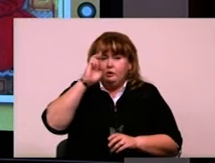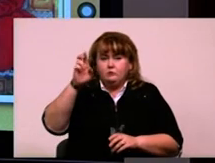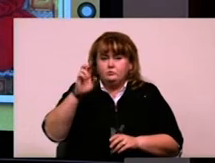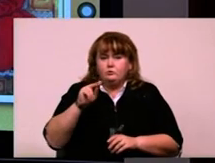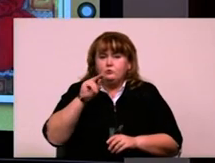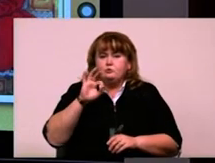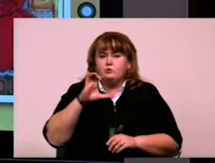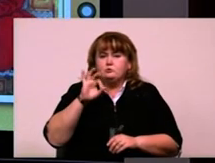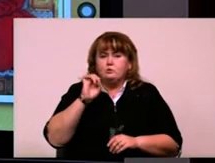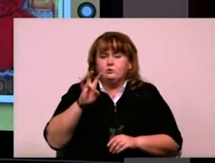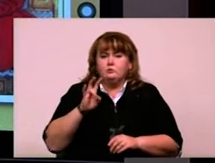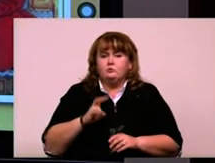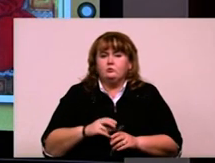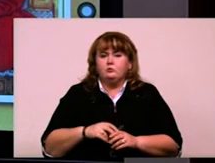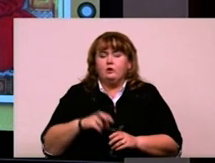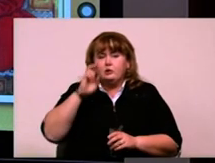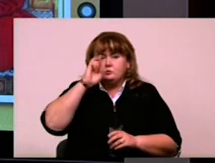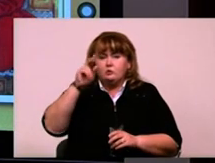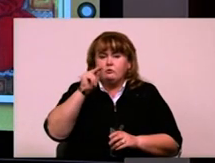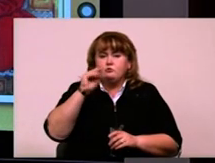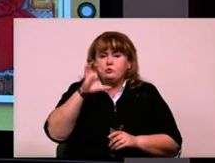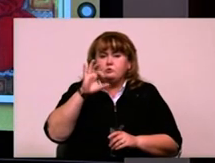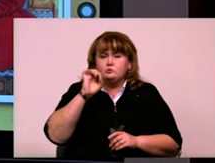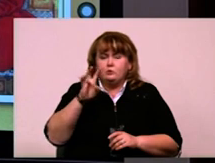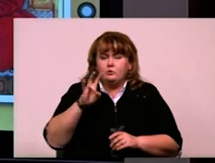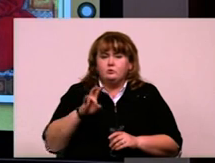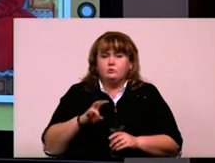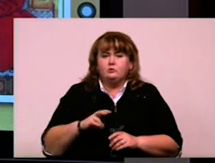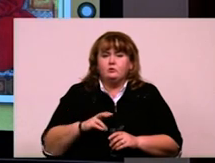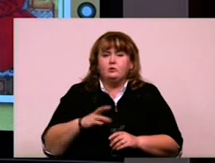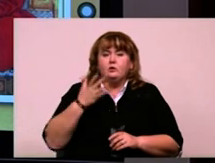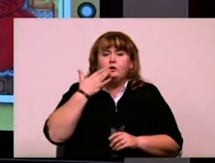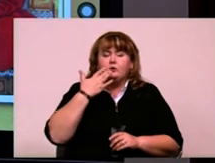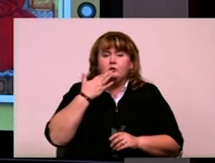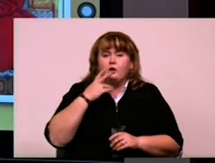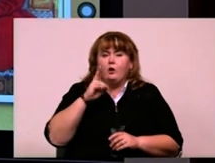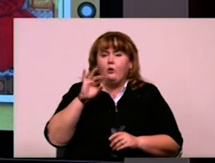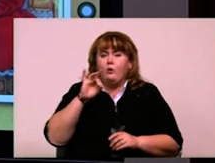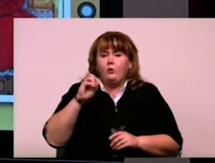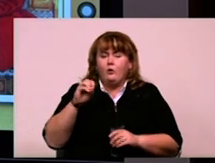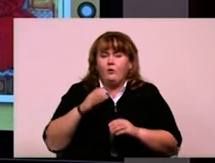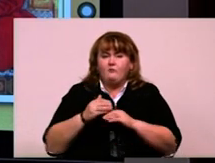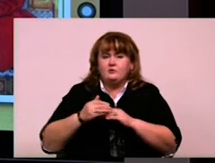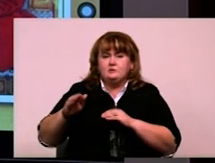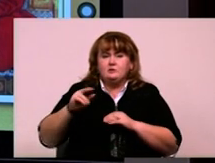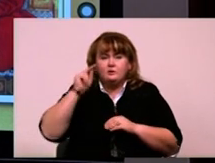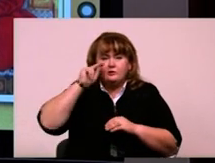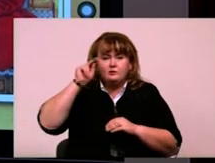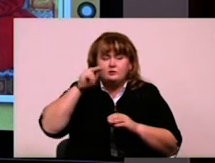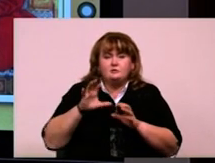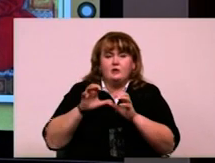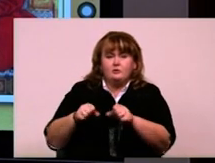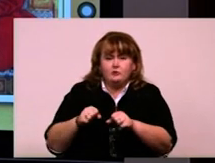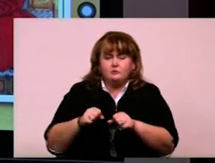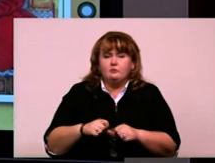Государство Чосон. Государство Чосон, ребята, когда государство Корё вытеснило всех китайских